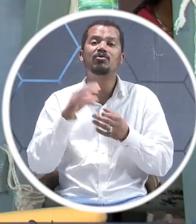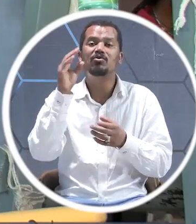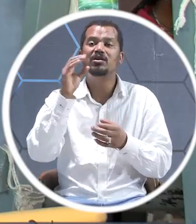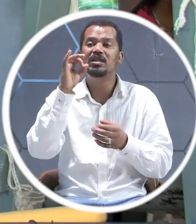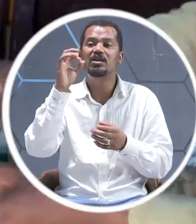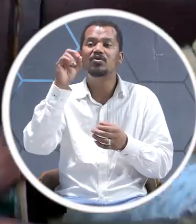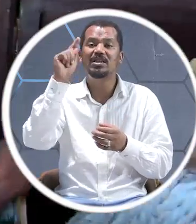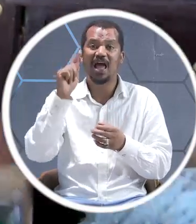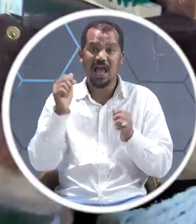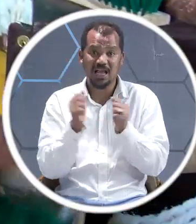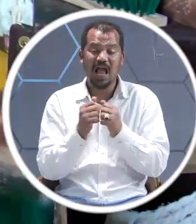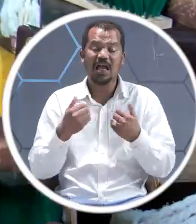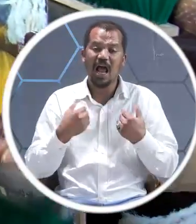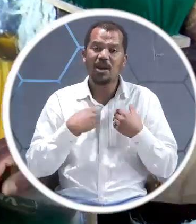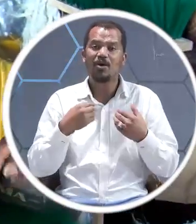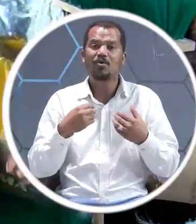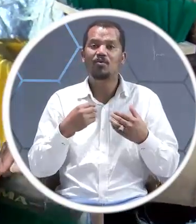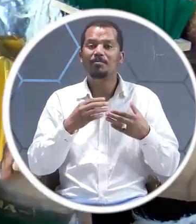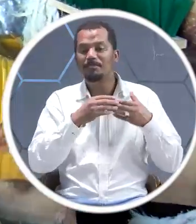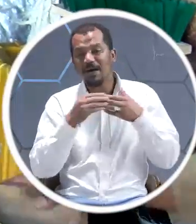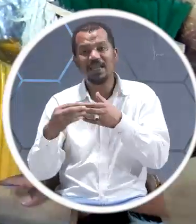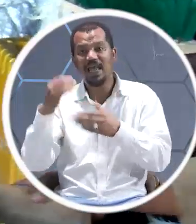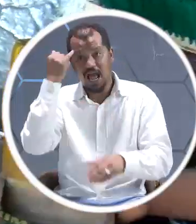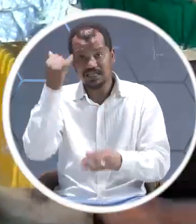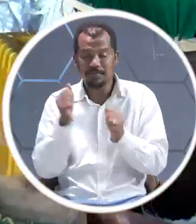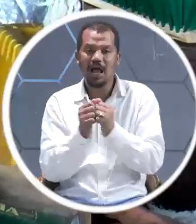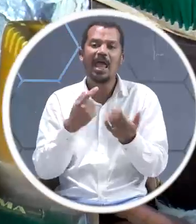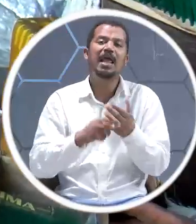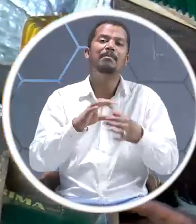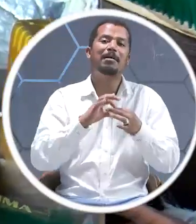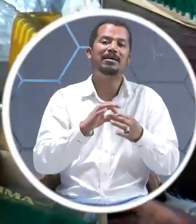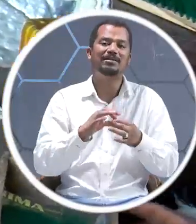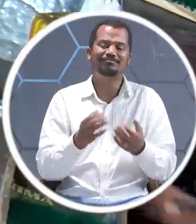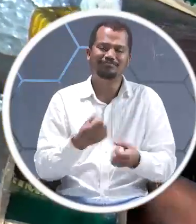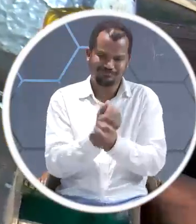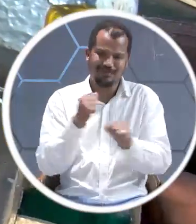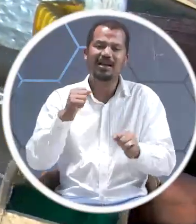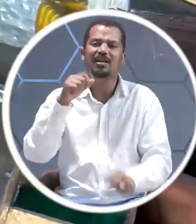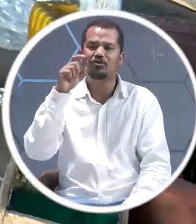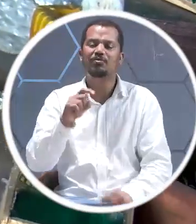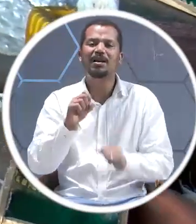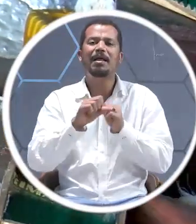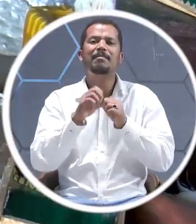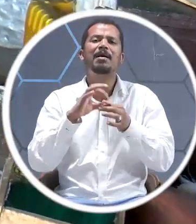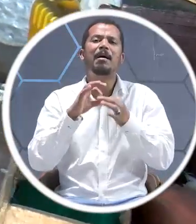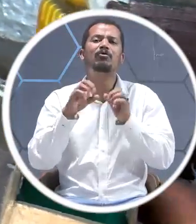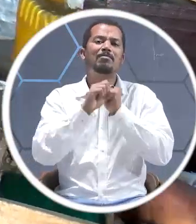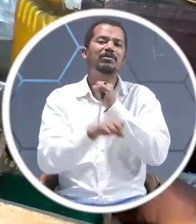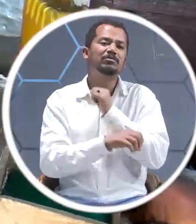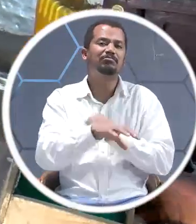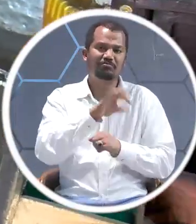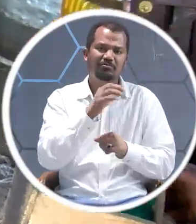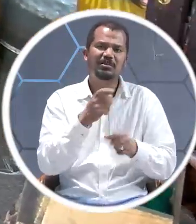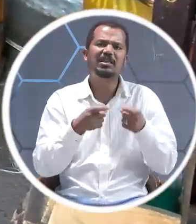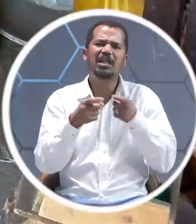ህልውና ጋር ከተነሱበትም መሪ ሀሳብ ጋር በመነሳት ይህንን ማህበር ማትረፍ ይኖርብናል። የማህበሩን መስራቾችን ማግኘት